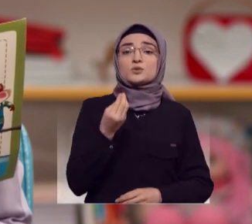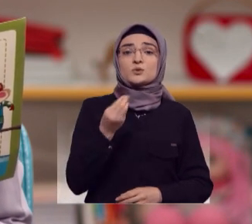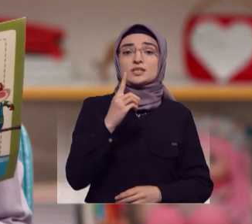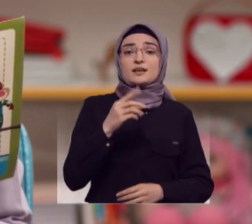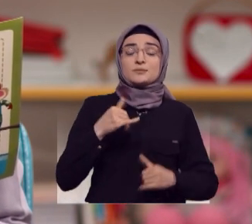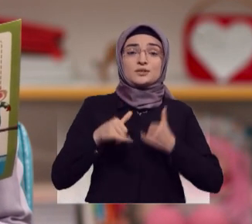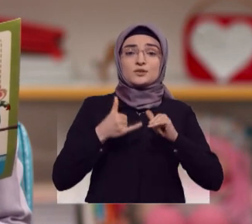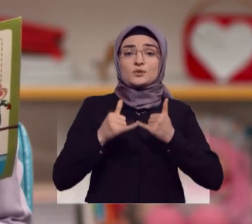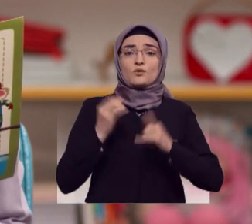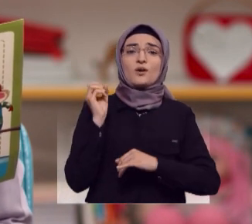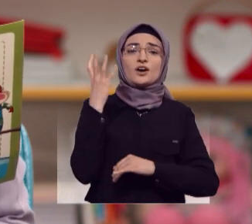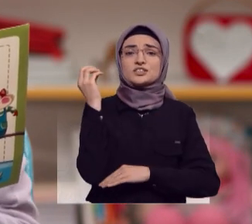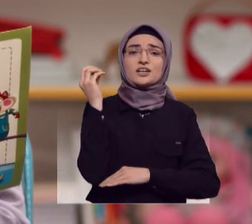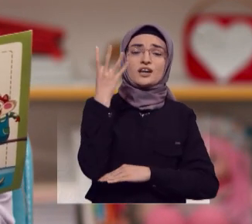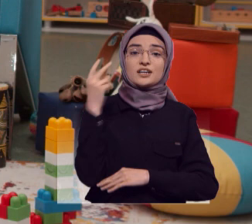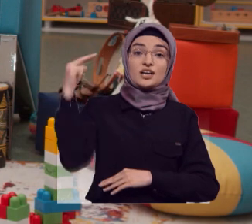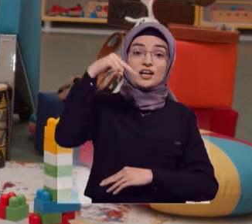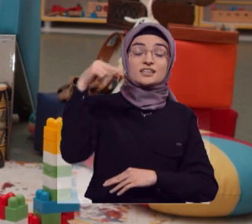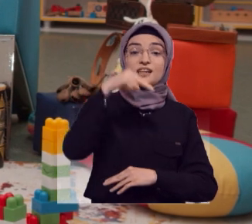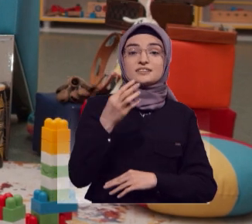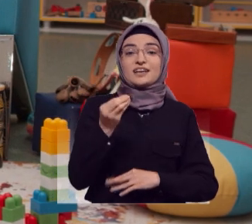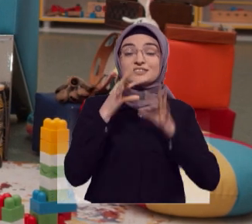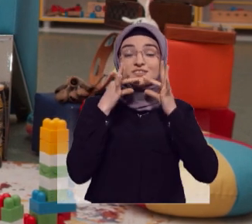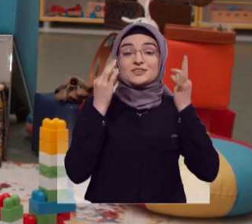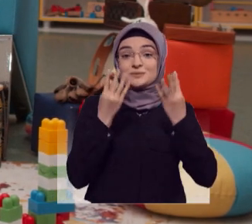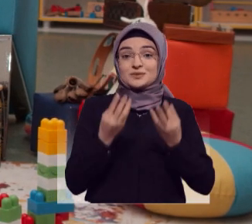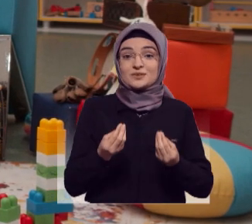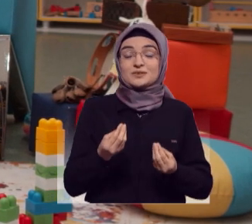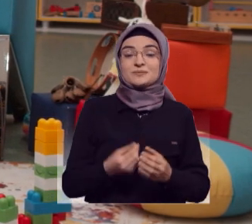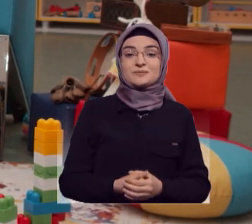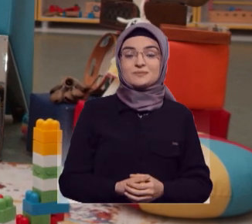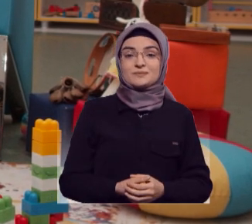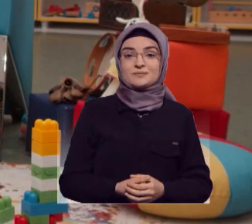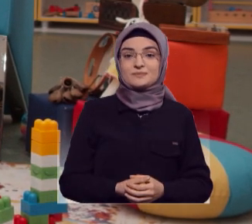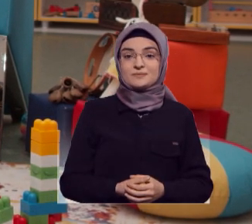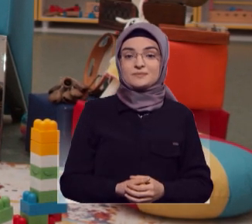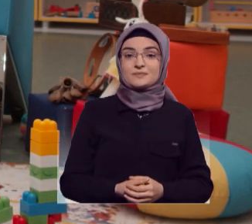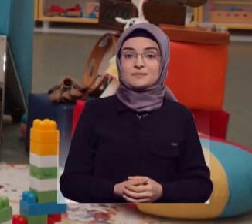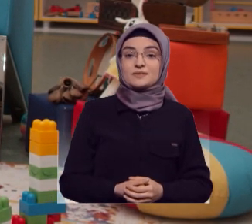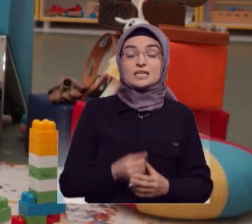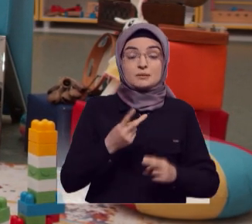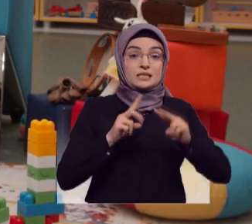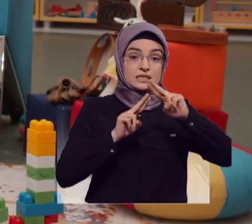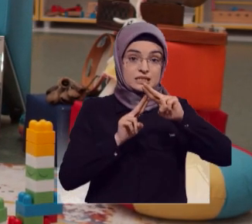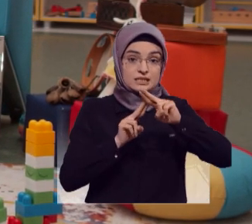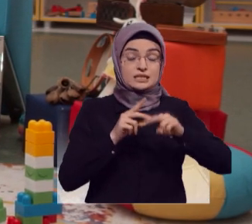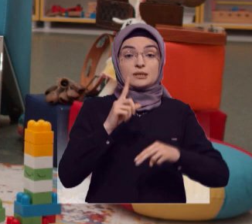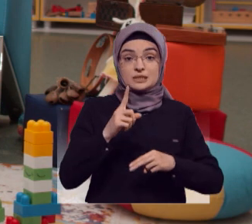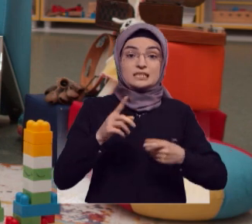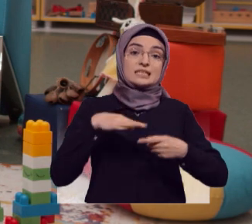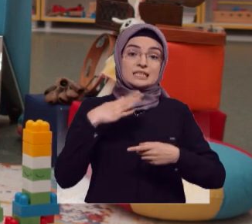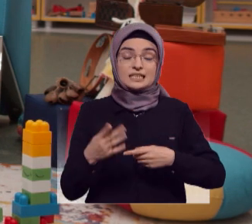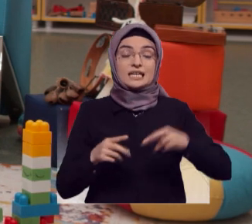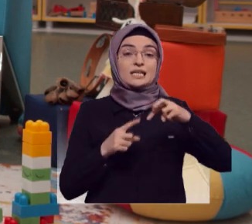güzel bir oyun. Daldan dala atlarken çok mutlu olurum. Birimiz Kıtır,